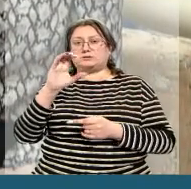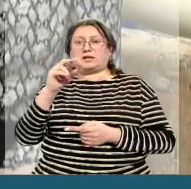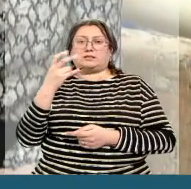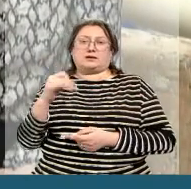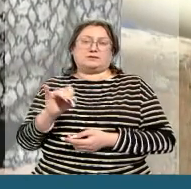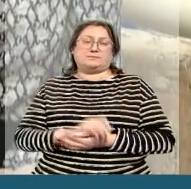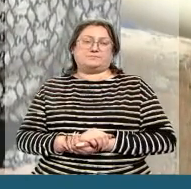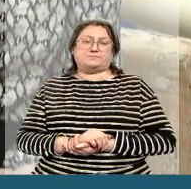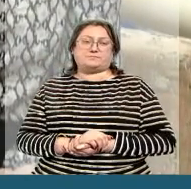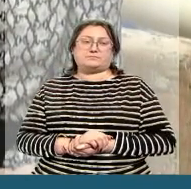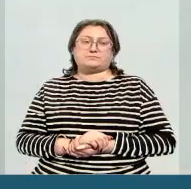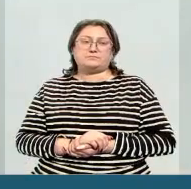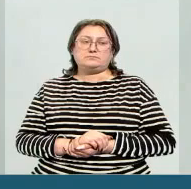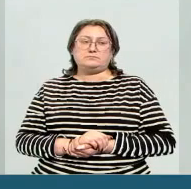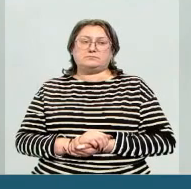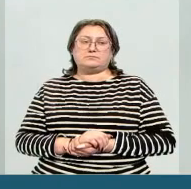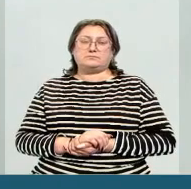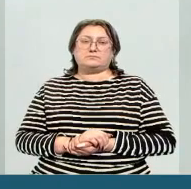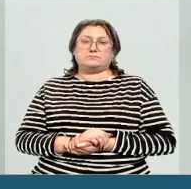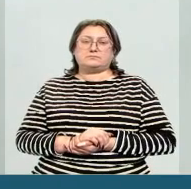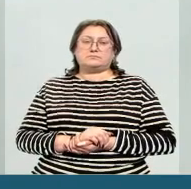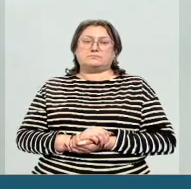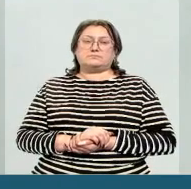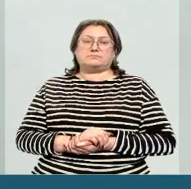на телеканале «Кустанай». Анель Пимичева, Алексей Руденко, телеканал «Кустанай».